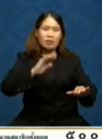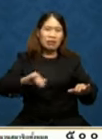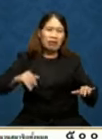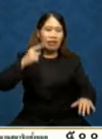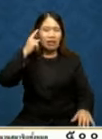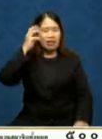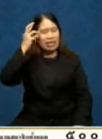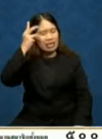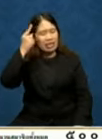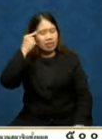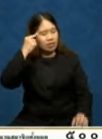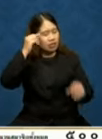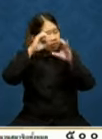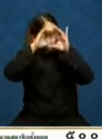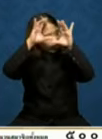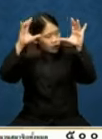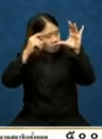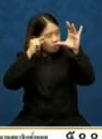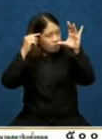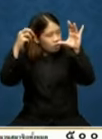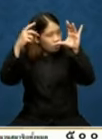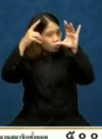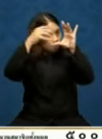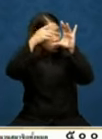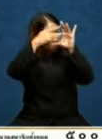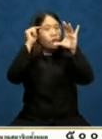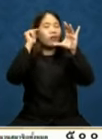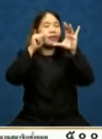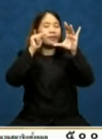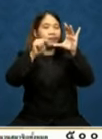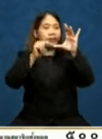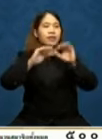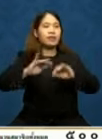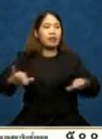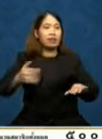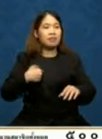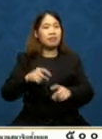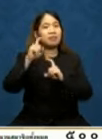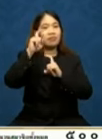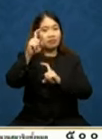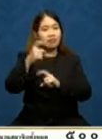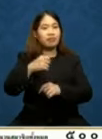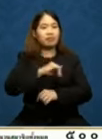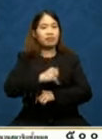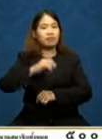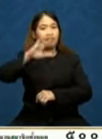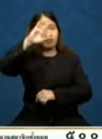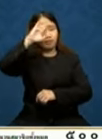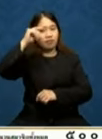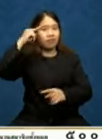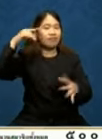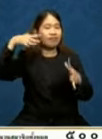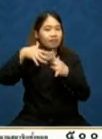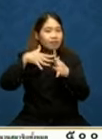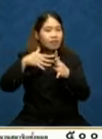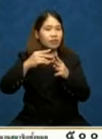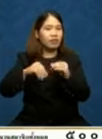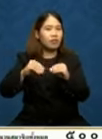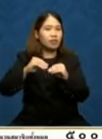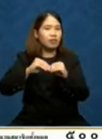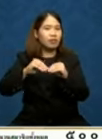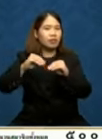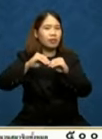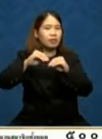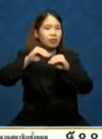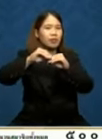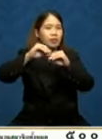มองกำลังสารเคมีและจะส่งผลให้เด็กที่มีความเสี่ยงที่จะเกิดโรคทางจิตเวททีละน้อยจนวันหนึ่งก็แสด